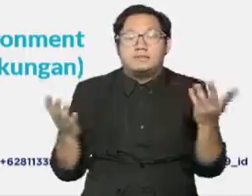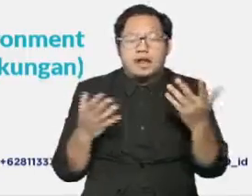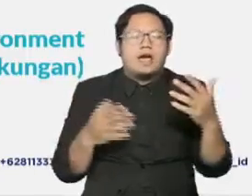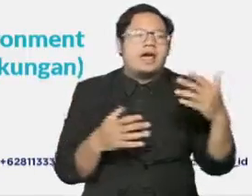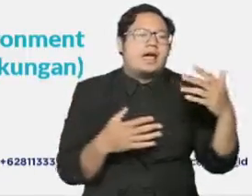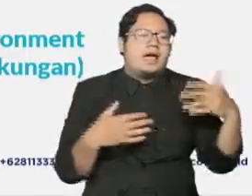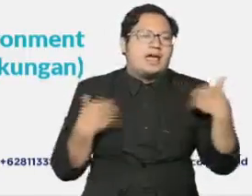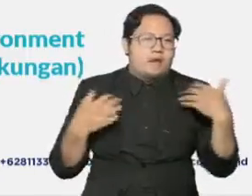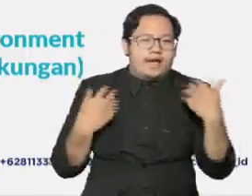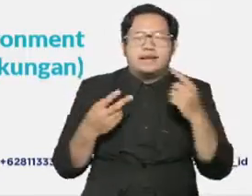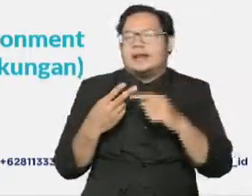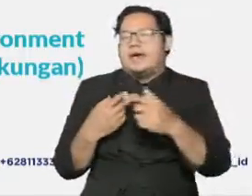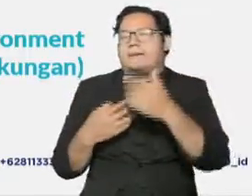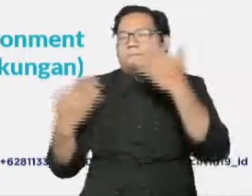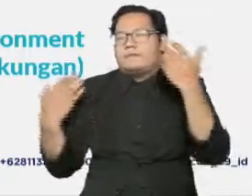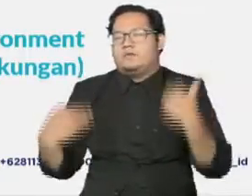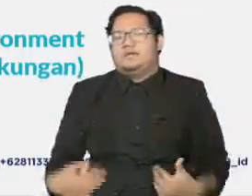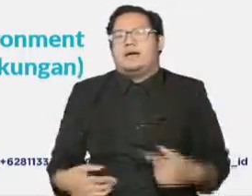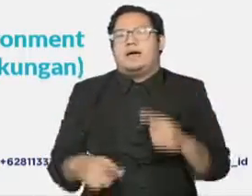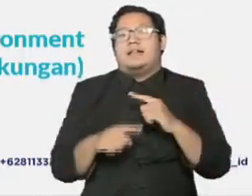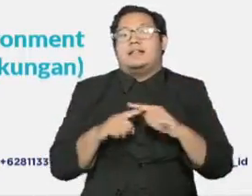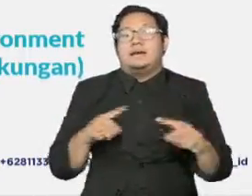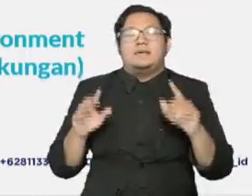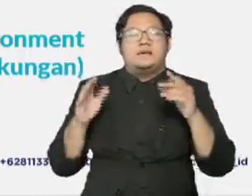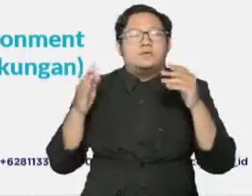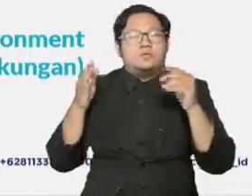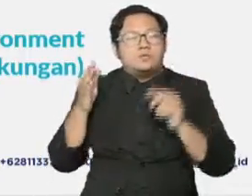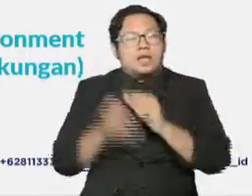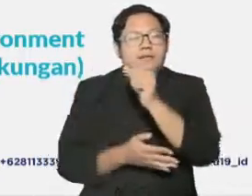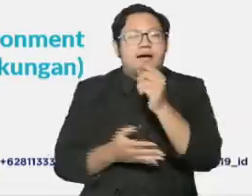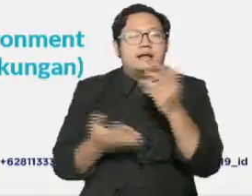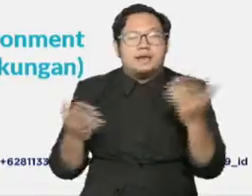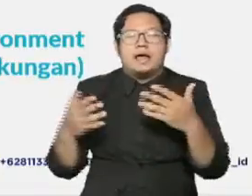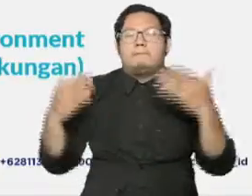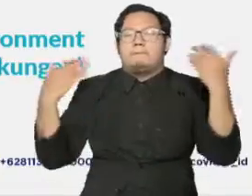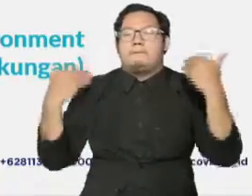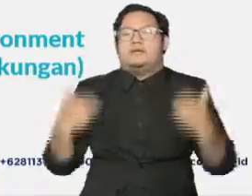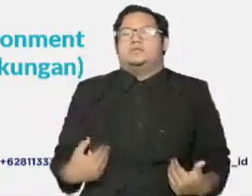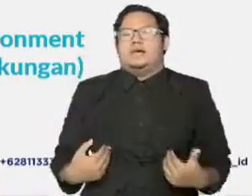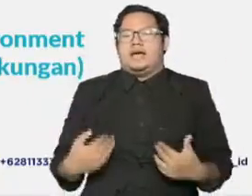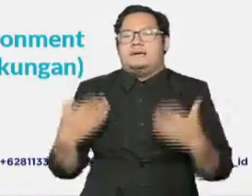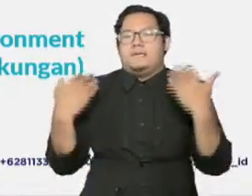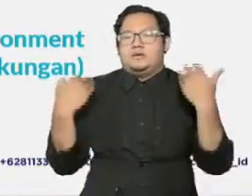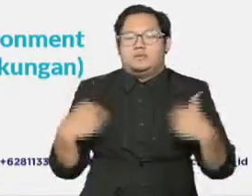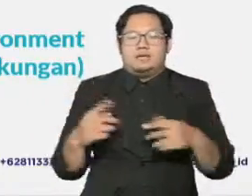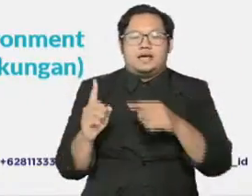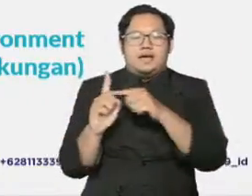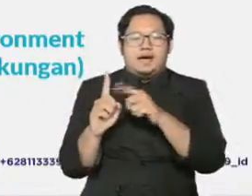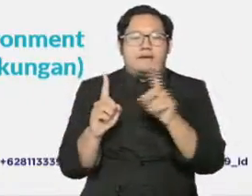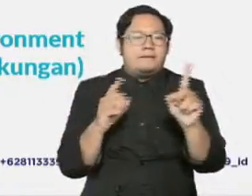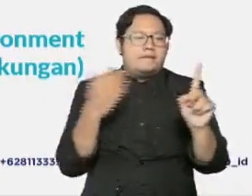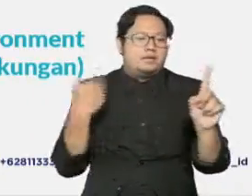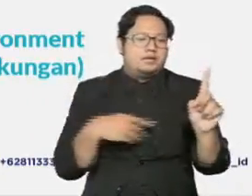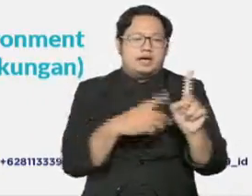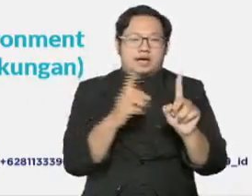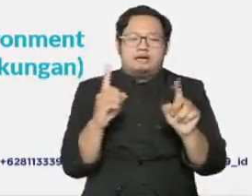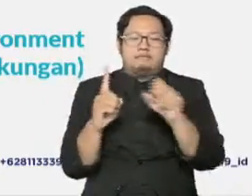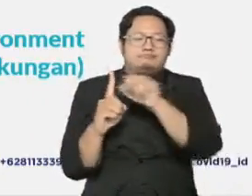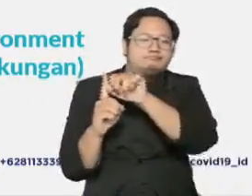namun khususnya pada manusia penularannya terjadi dari manusia ke manusia melalui droplet